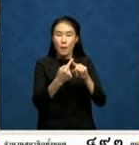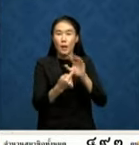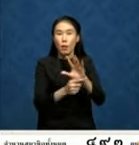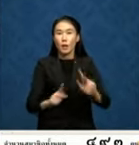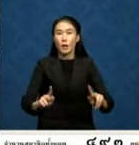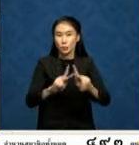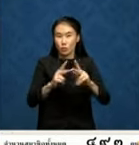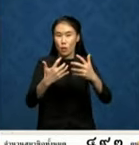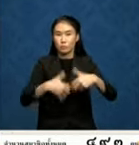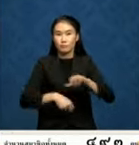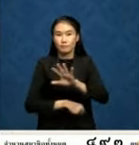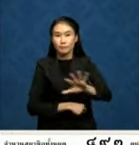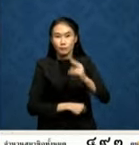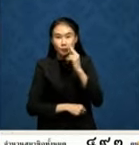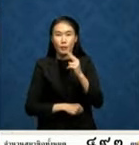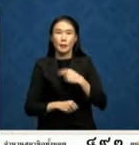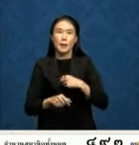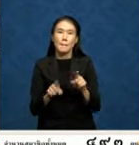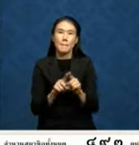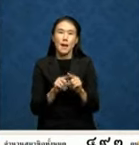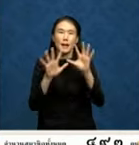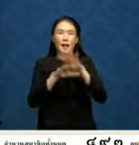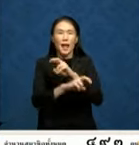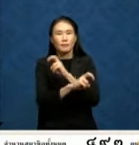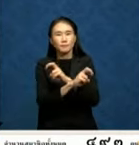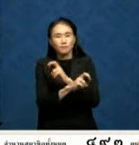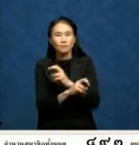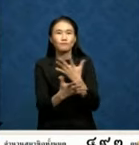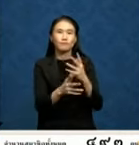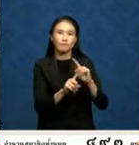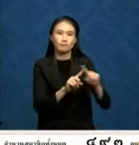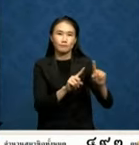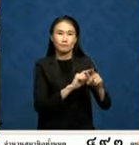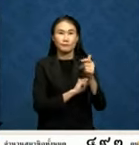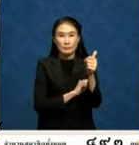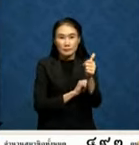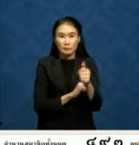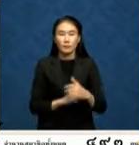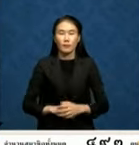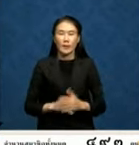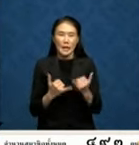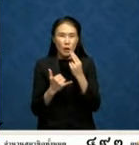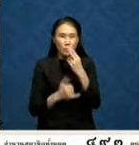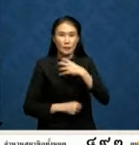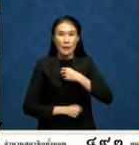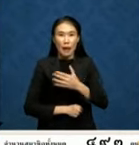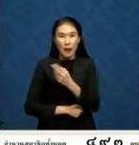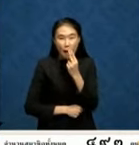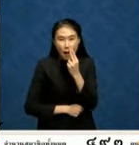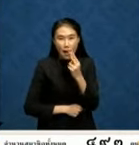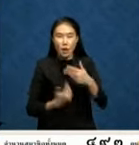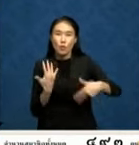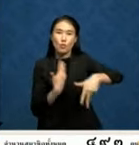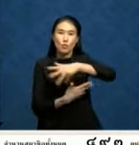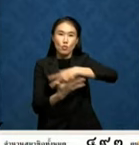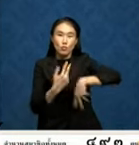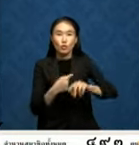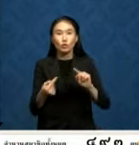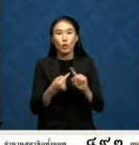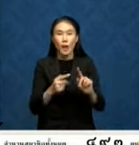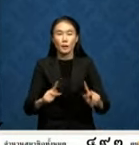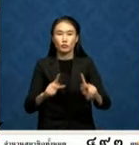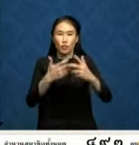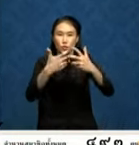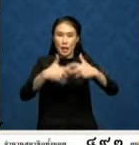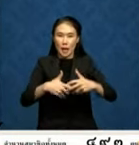ความเป็นกลางทางคาร์บอนหรือคาร์บอนนิวทรัลิตี้และรองรับความต้องการใช้พลังงานหมุนเวียนของภาคอุตสาหกรรม